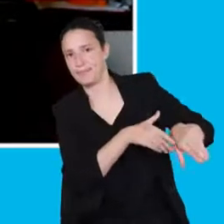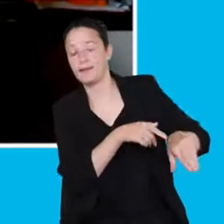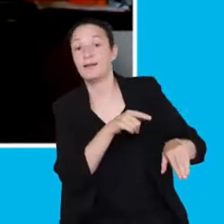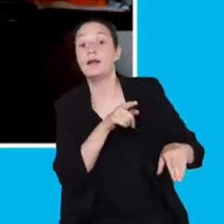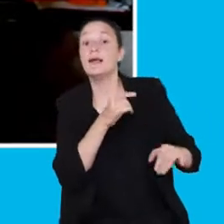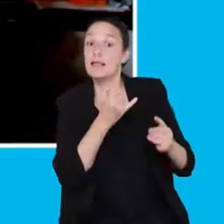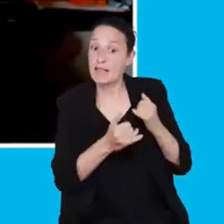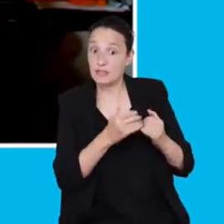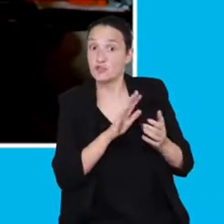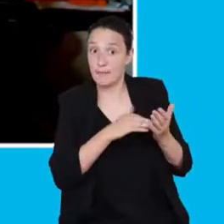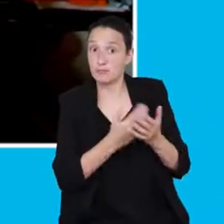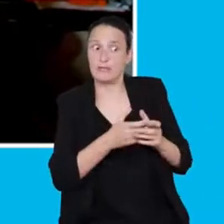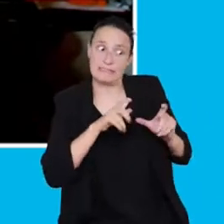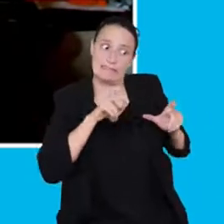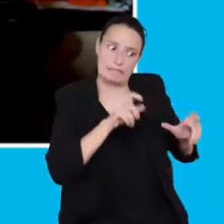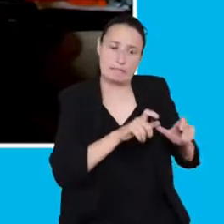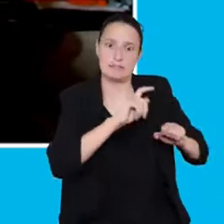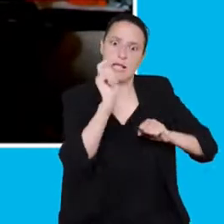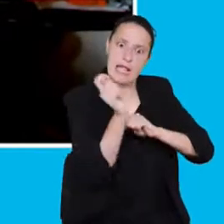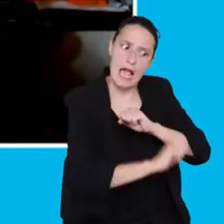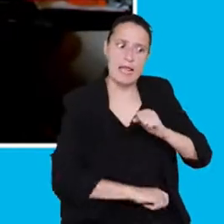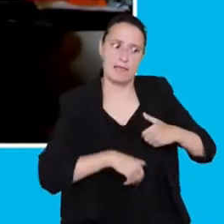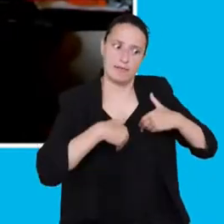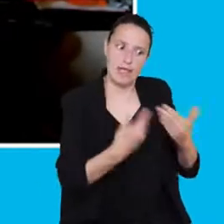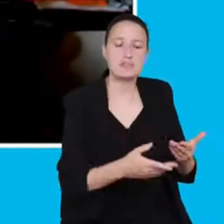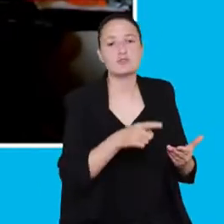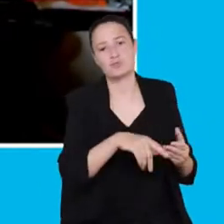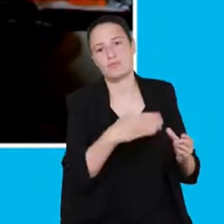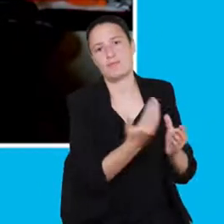dowalą, że tak powiem, karę czy ten, no to